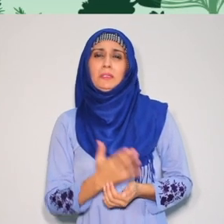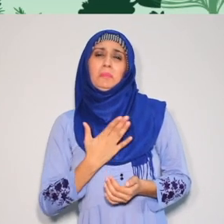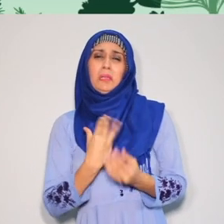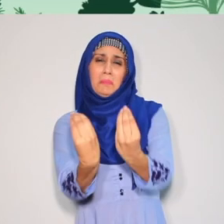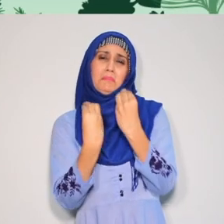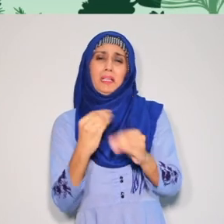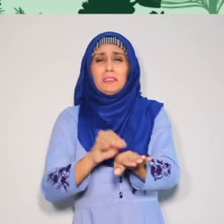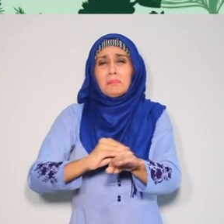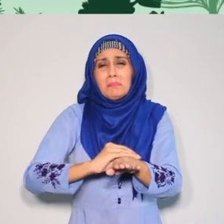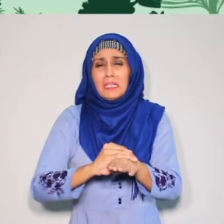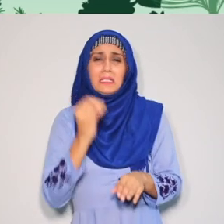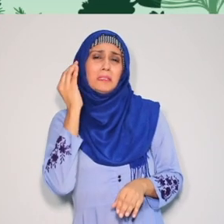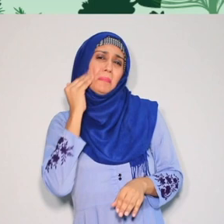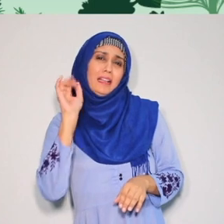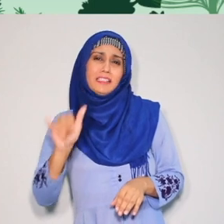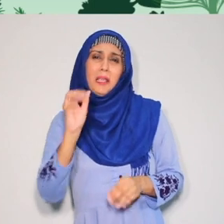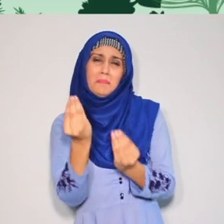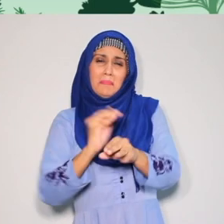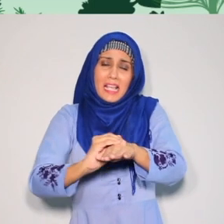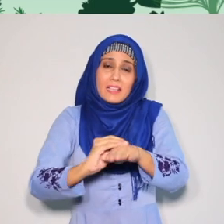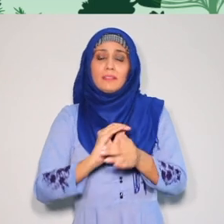मुझे निकालो यहां से, बूम बूम।